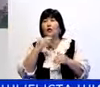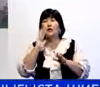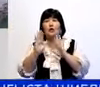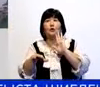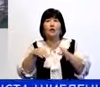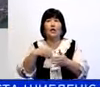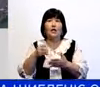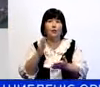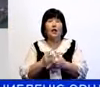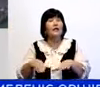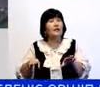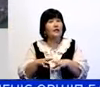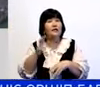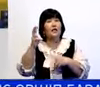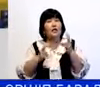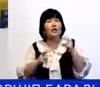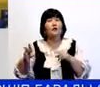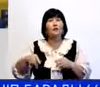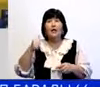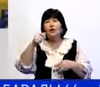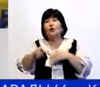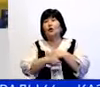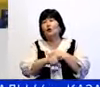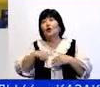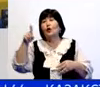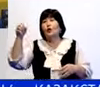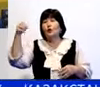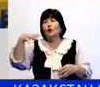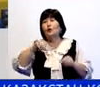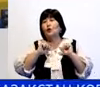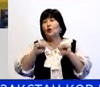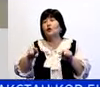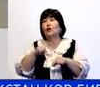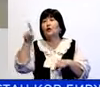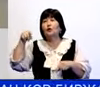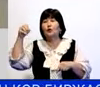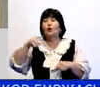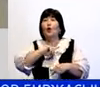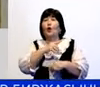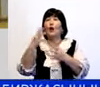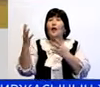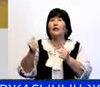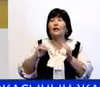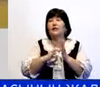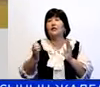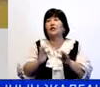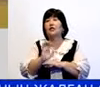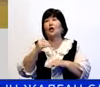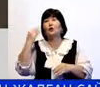болып отыр. Десе де зауыт басшылығы жыл соңына дейін күн сәулесінен қорғайтын және күн көзінен қуат алатын шыны шығаруды көздеп